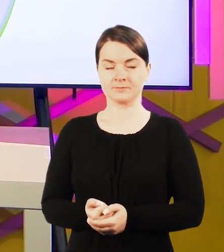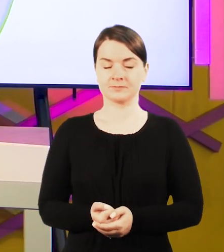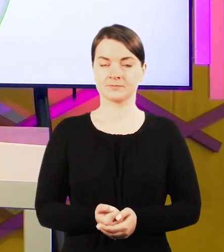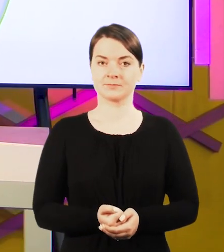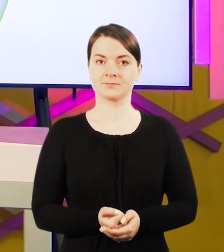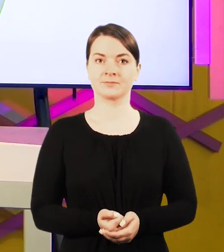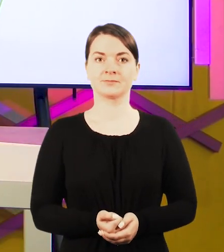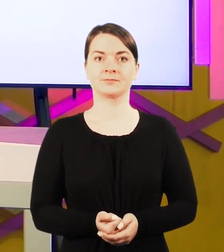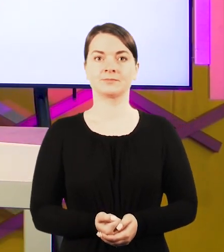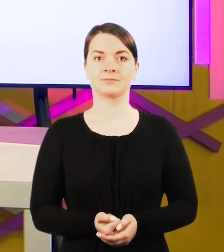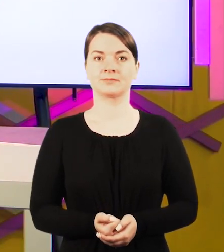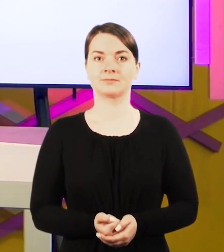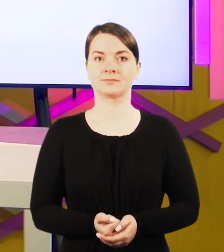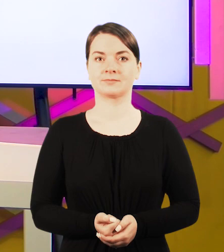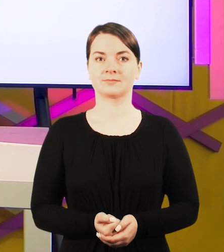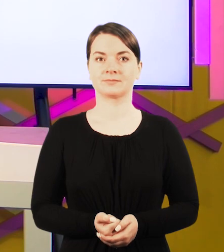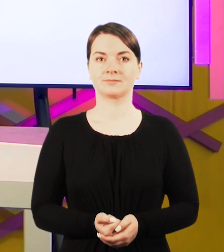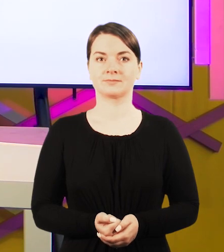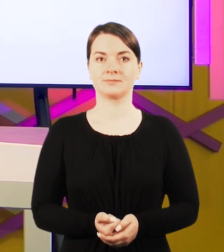tai rasdavo.